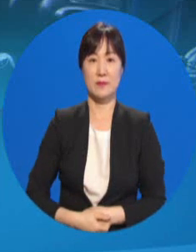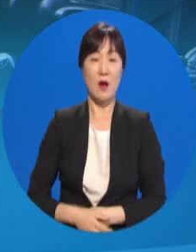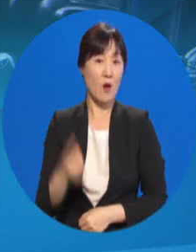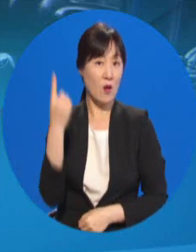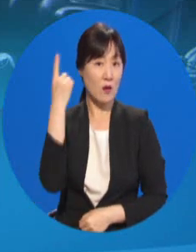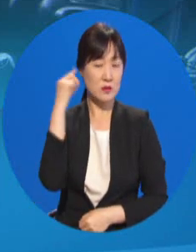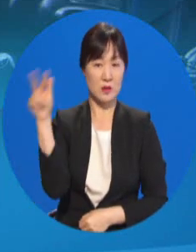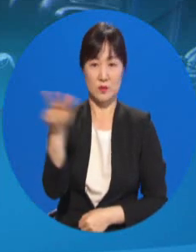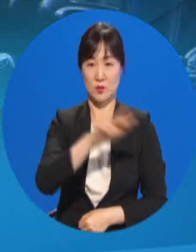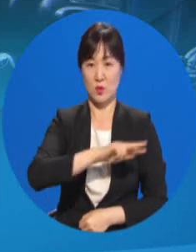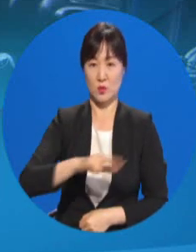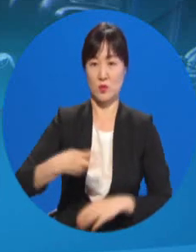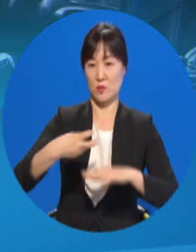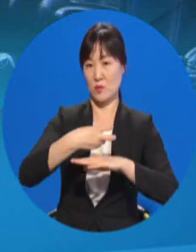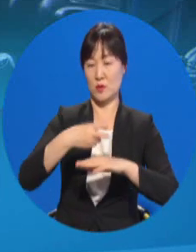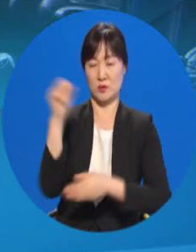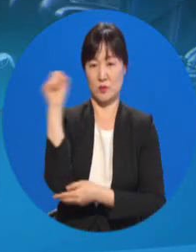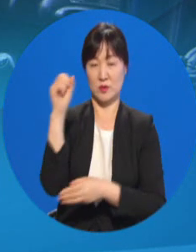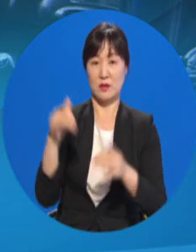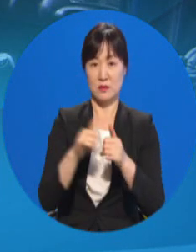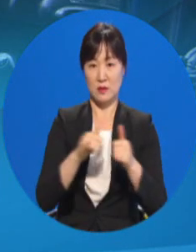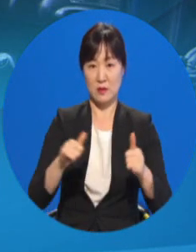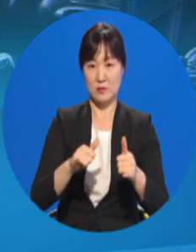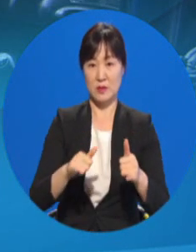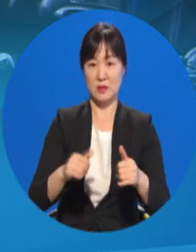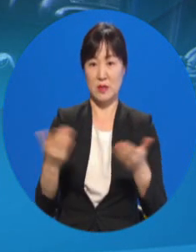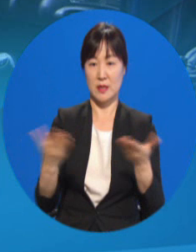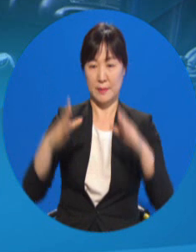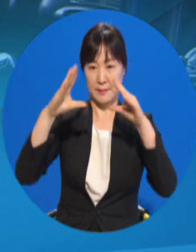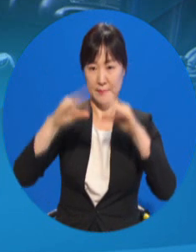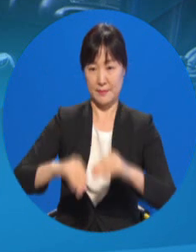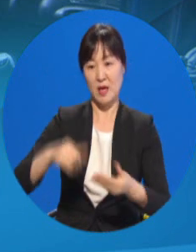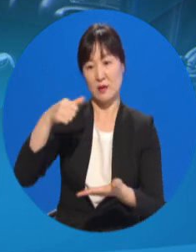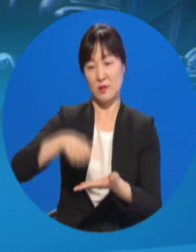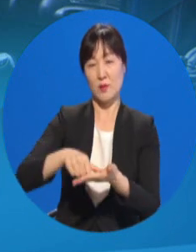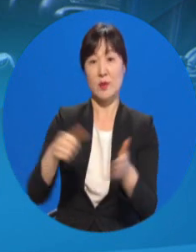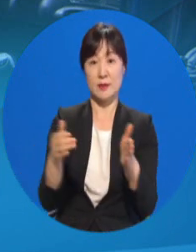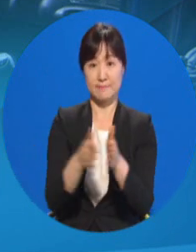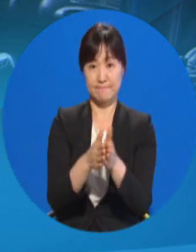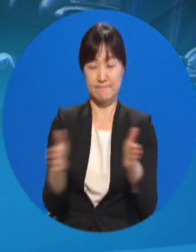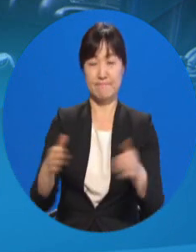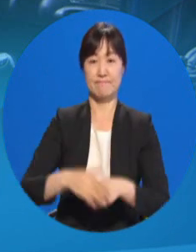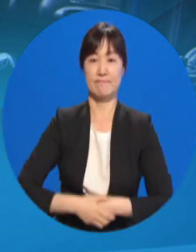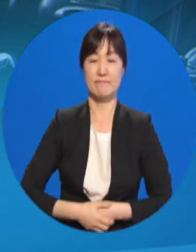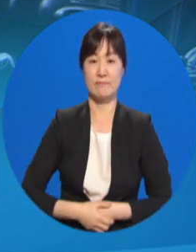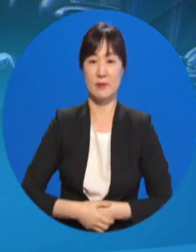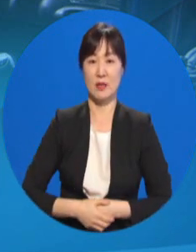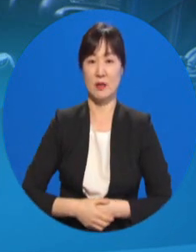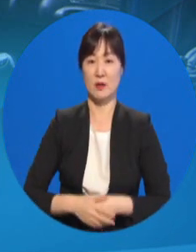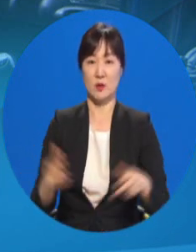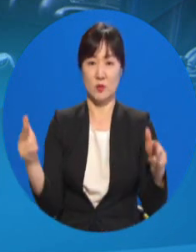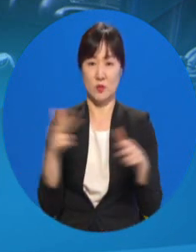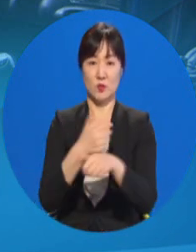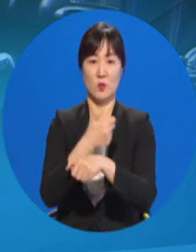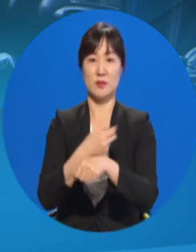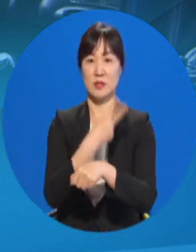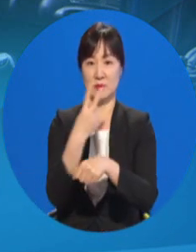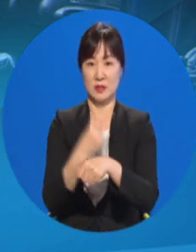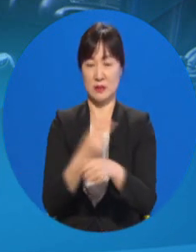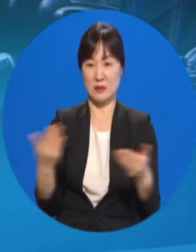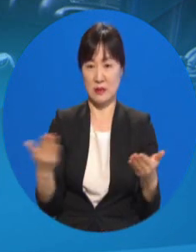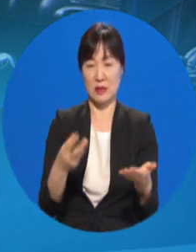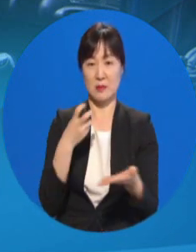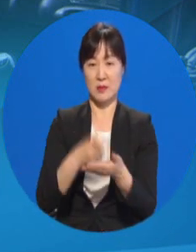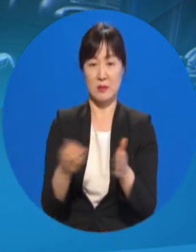어제 전국의 시내버스 운전기사들이 총파업 찬반 투표를 했습니다. 주 52시간 근무제가 도입되면서 삭감되는